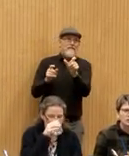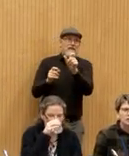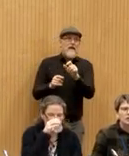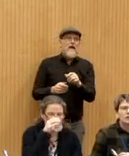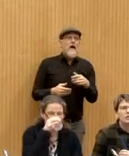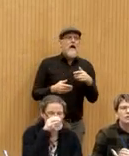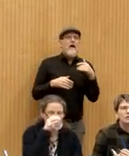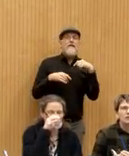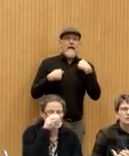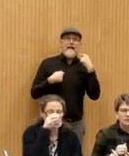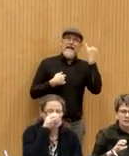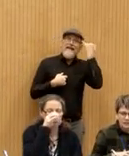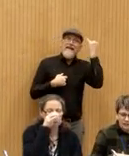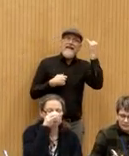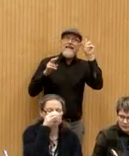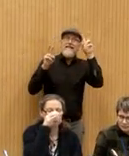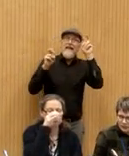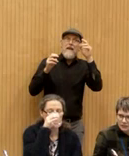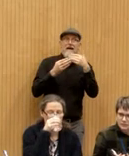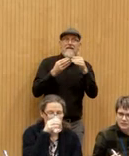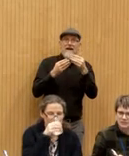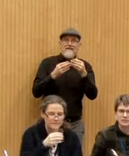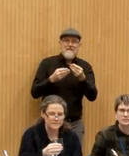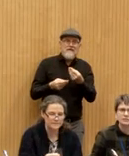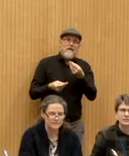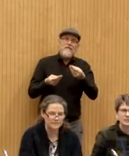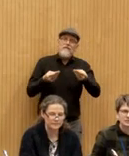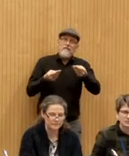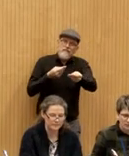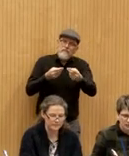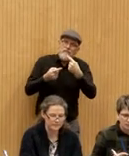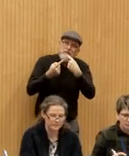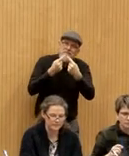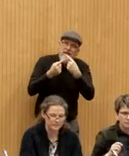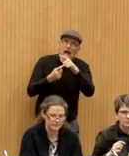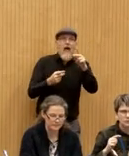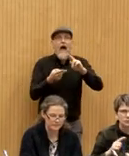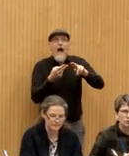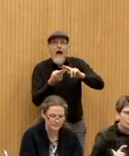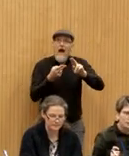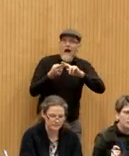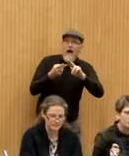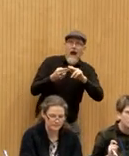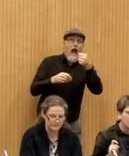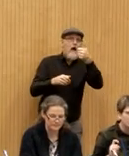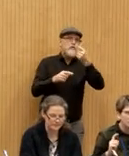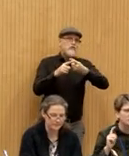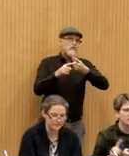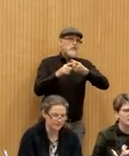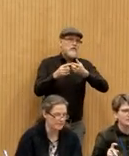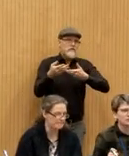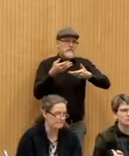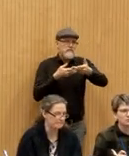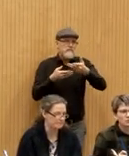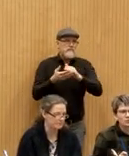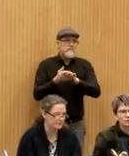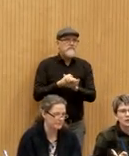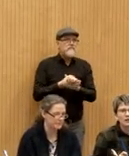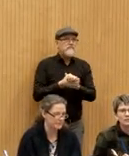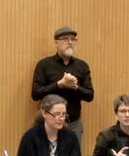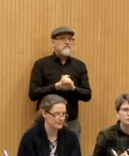auszutauschen. Und zum Beispiel sind so welche Themen Roboter programmieren oder Sachen